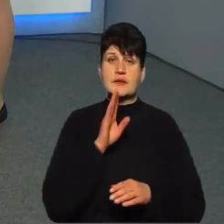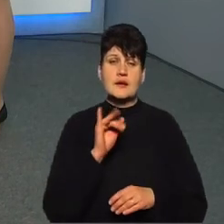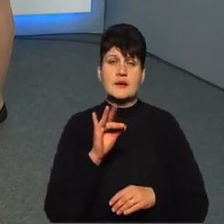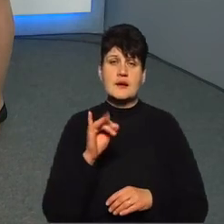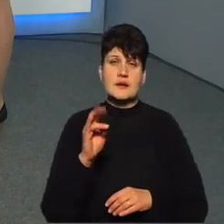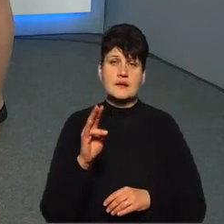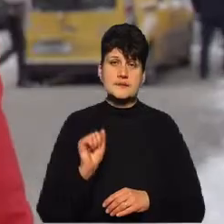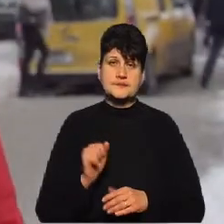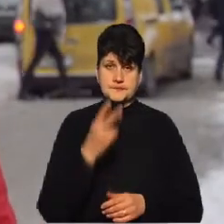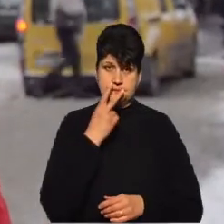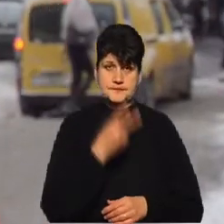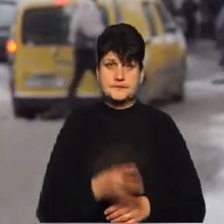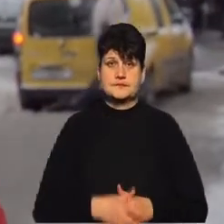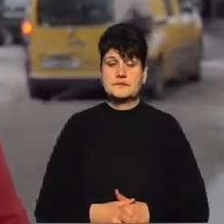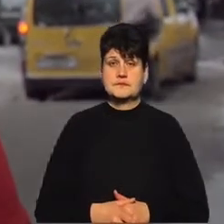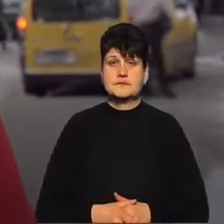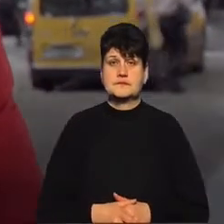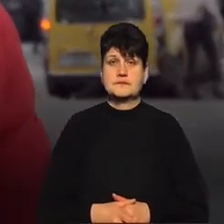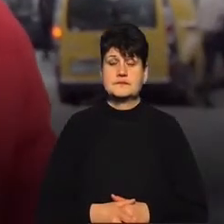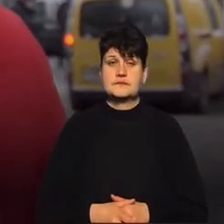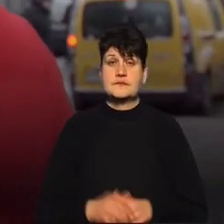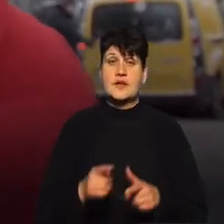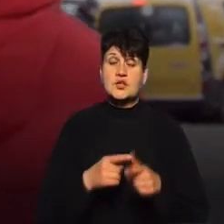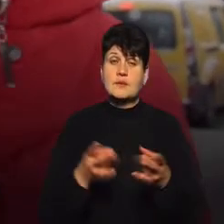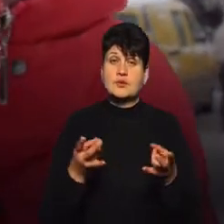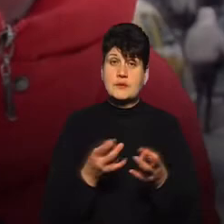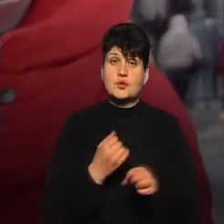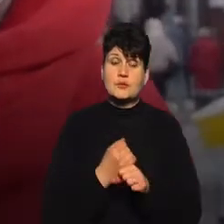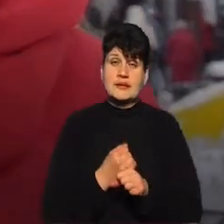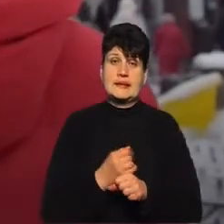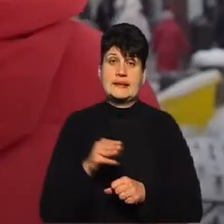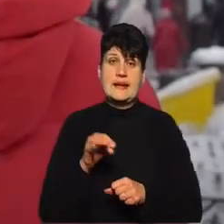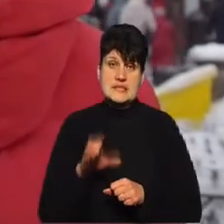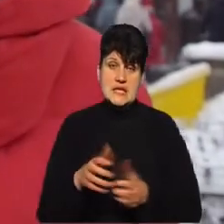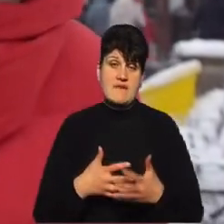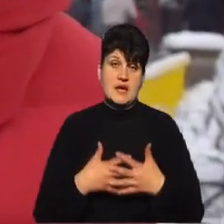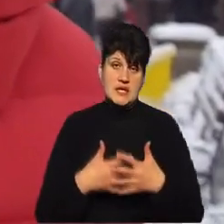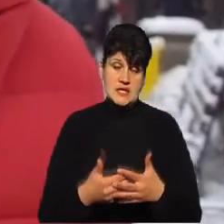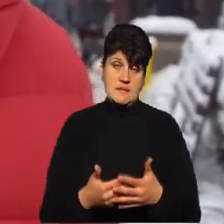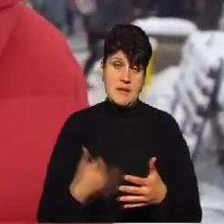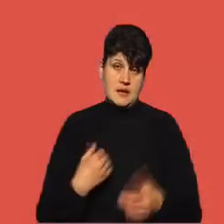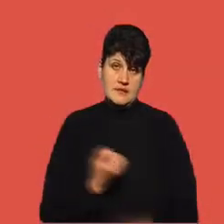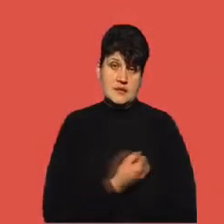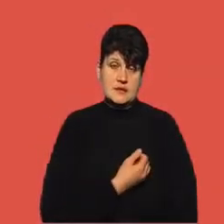подивитися. Чи потрібно робити тест на вагітність перед вакцинацією?